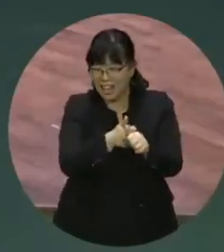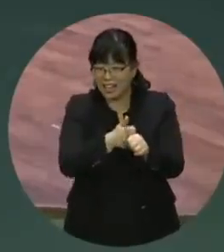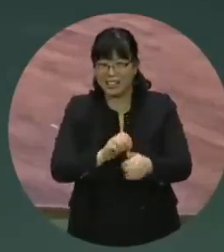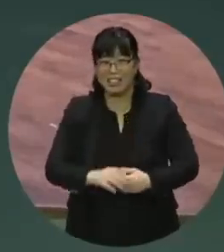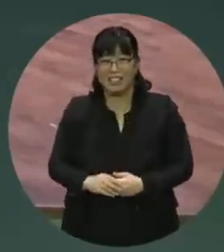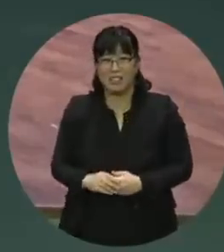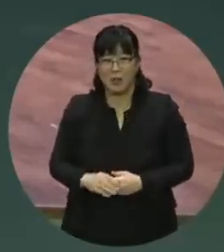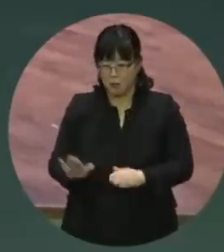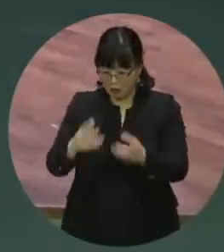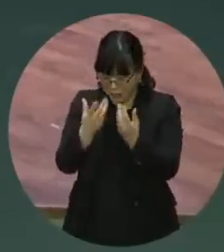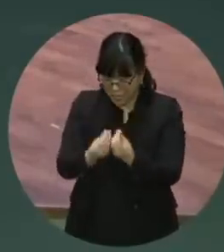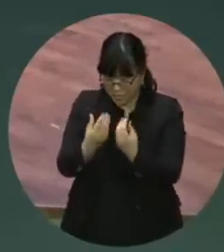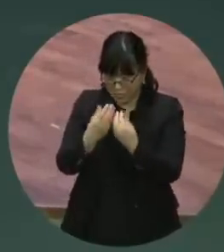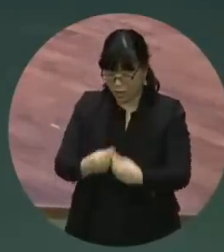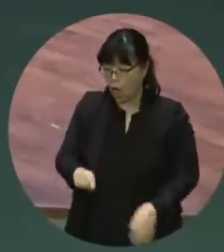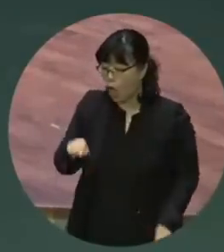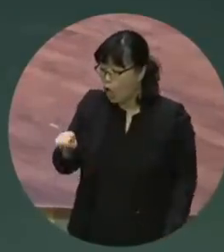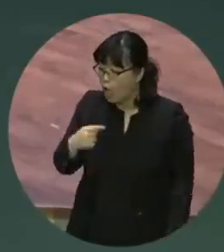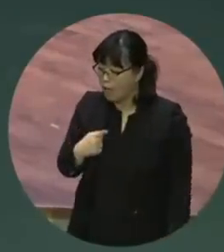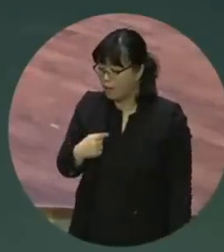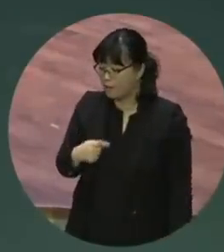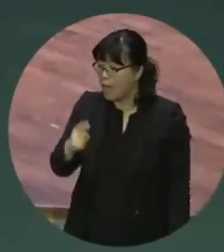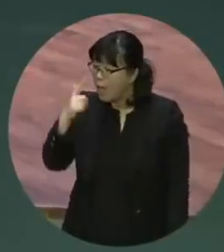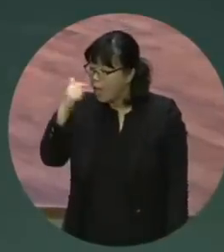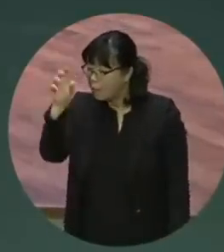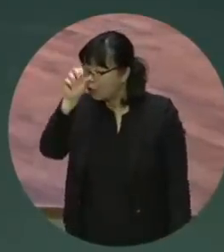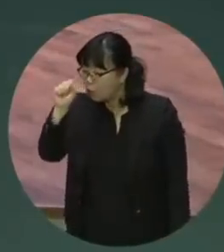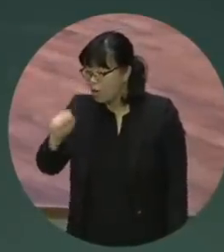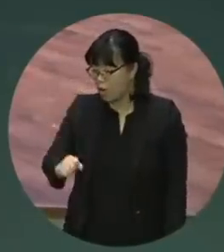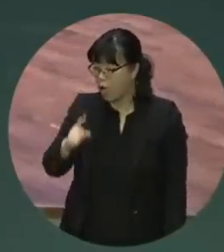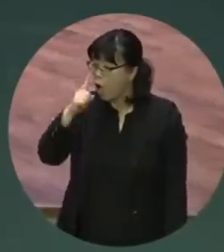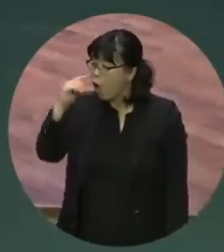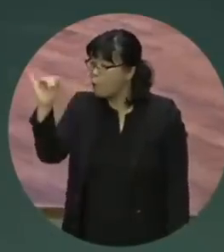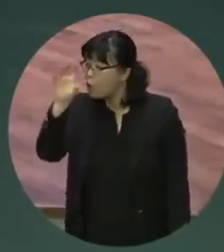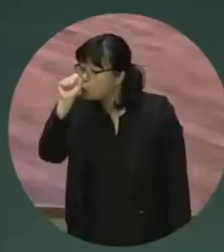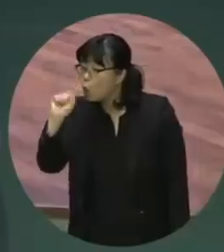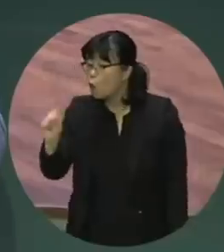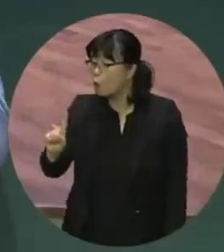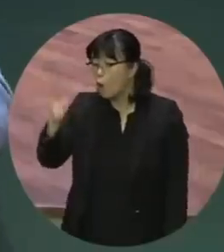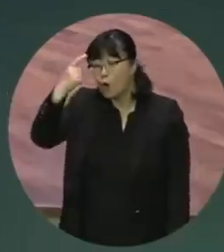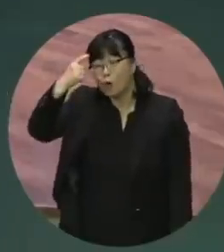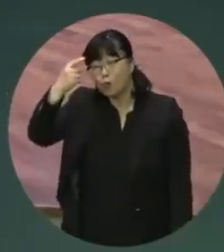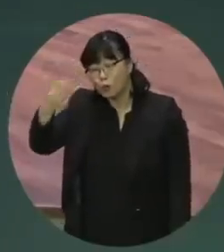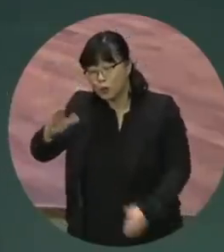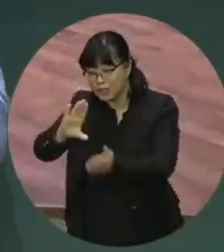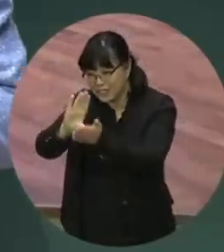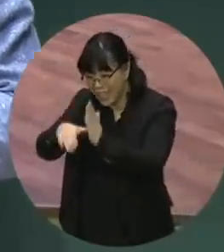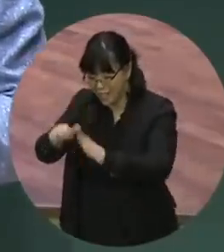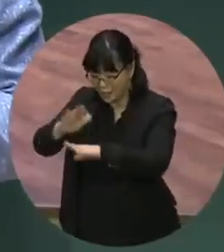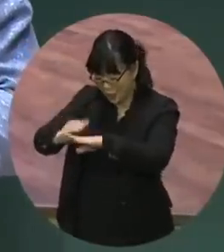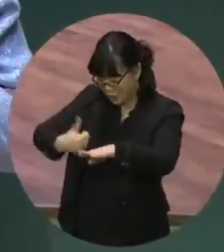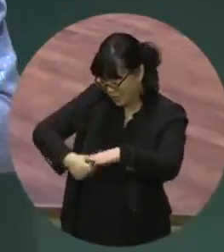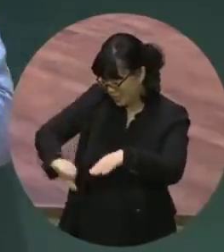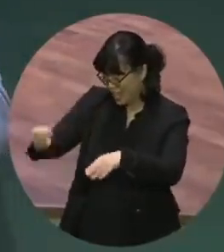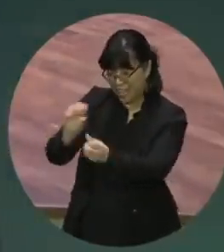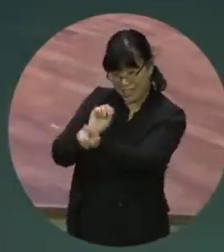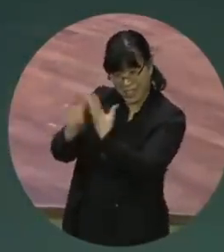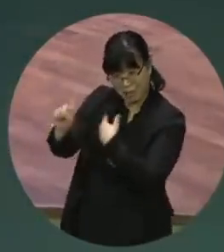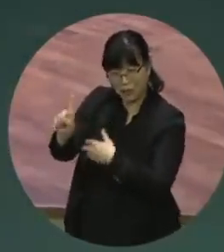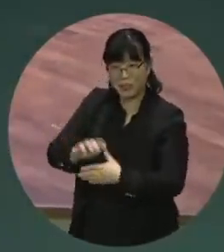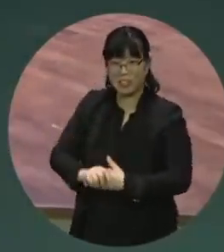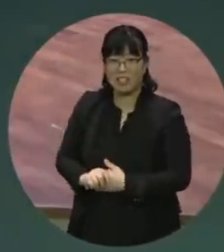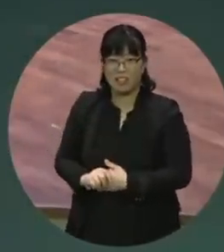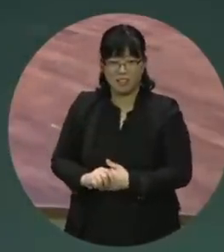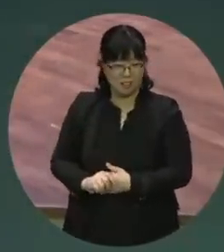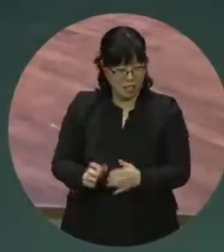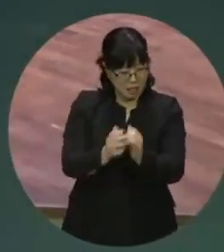아빠가 좋아, 엄마가 좋아. 이런 묻잖아요. 장난 삼아서 아빠가 좋아, 엄마가 좋아. 이러면 요놈이 늘 그걸 질문들을